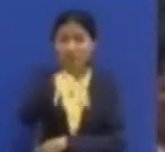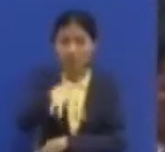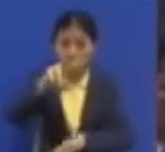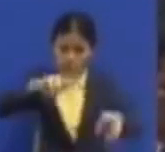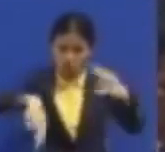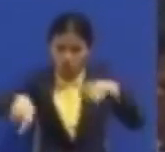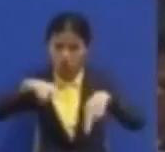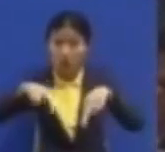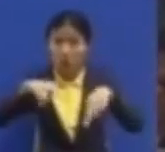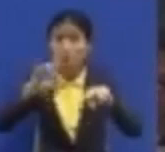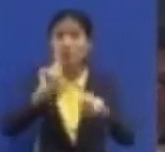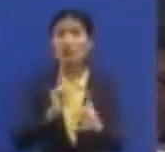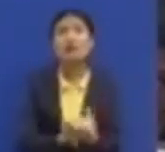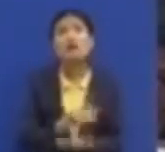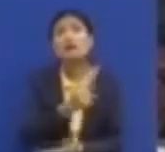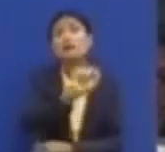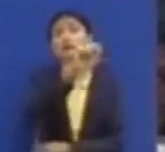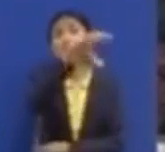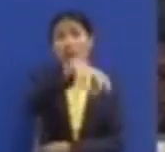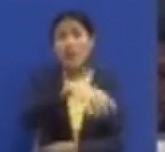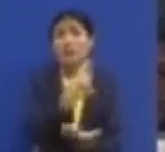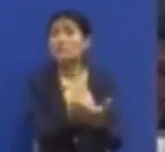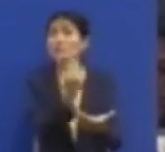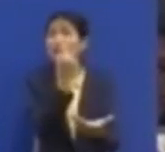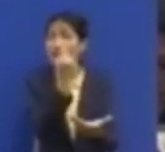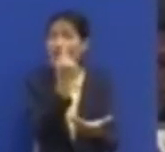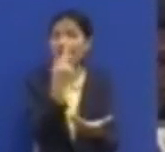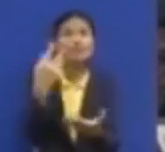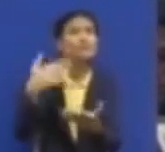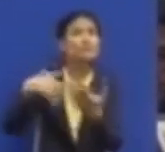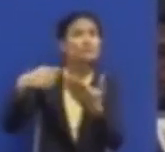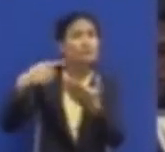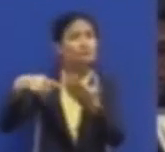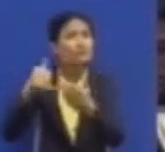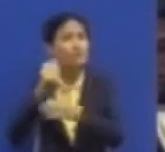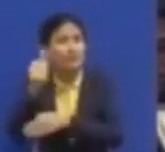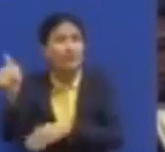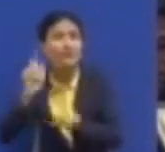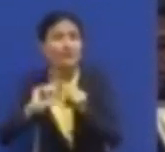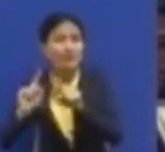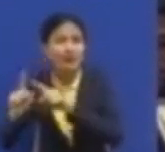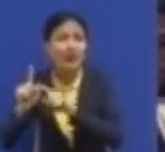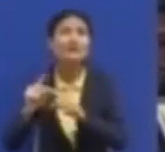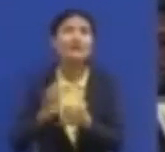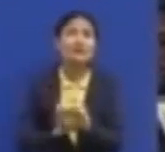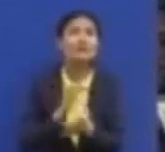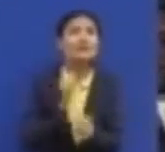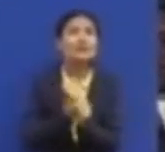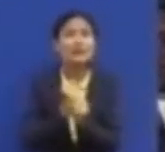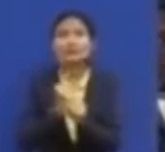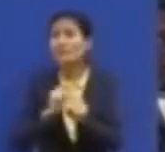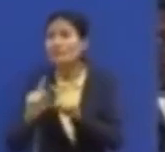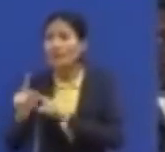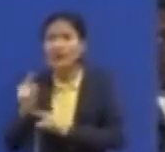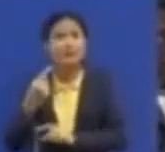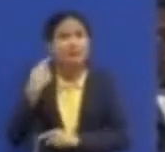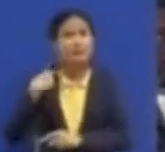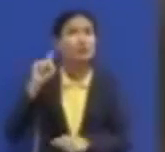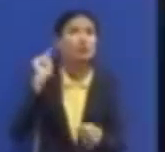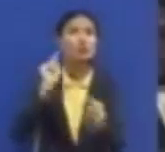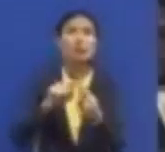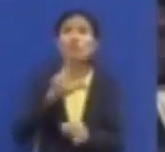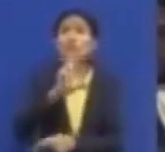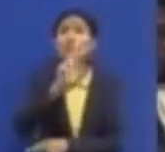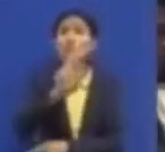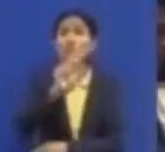ภาในกิจการภายนอกมีการแต่งตั้งกรรมการเพื่อดำเนินกิจการใดๆอันเป็นประโยชน์ต่อกิจการสภาอำนาจหน้าที่อื่นต